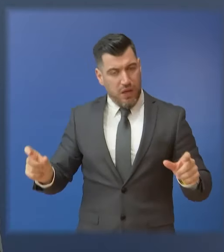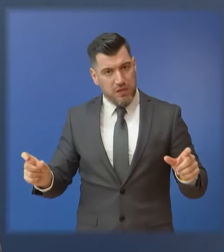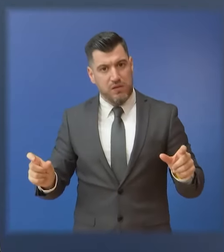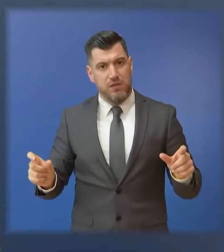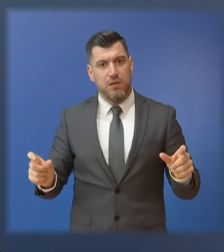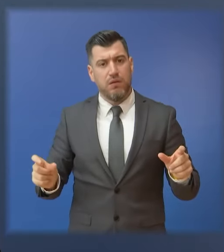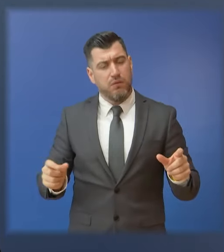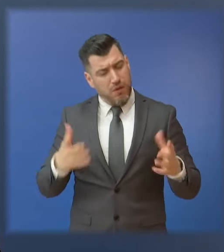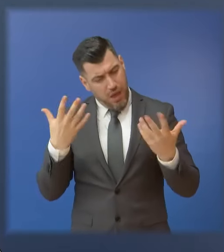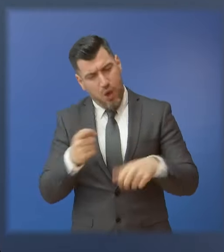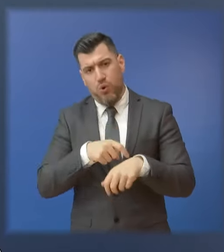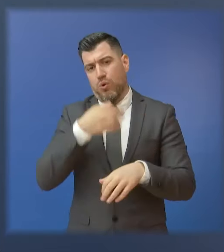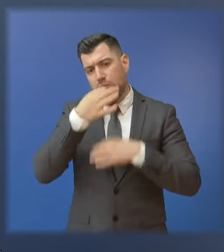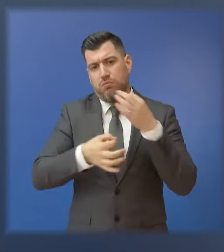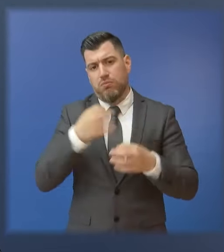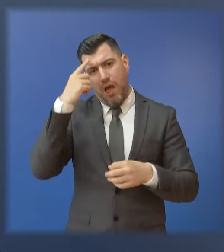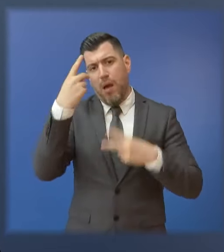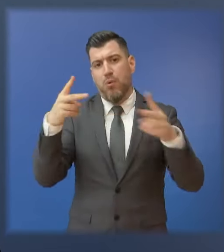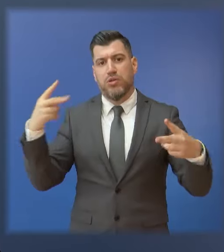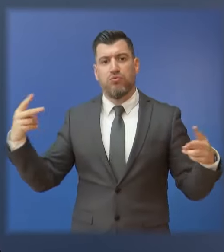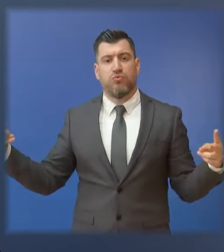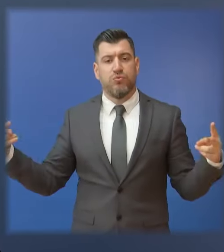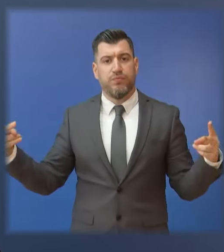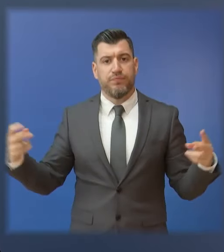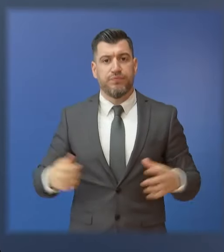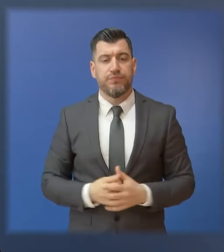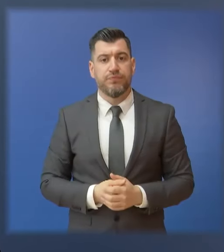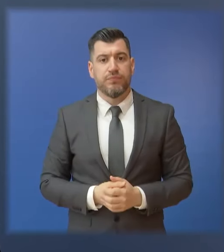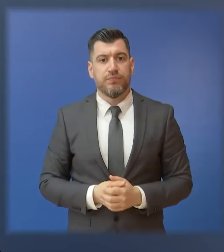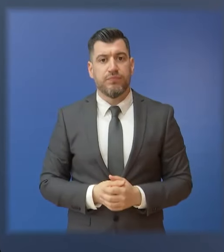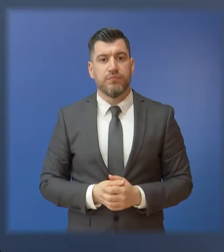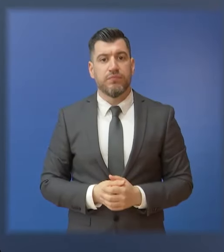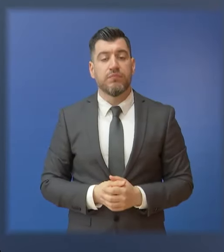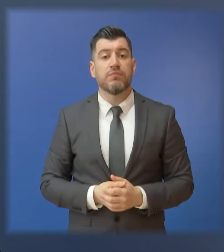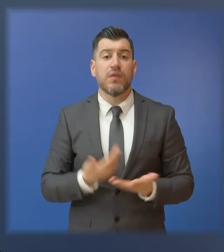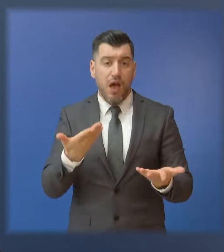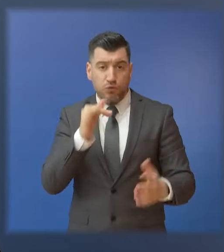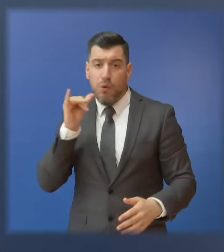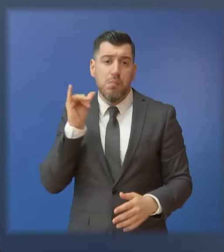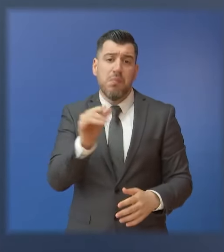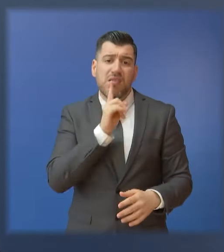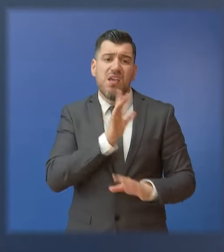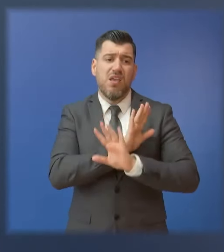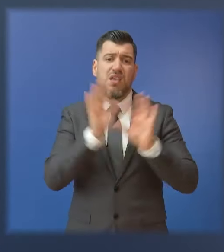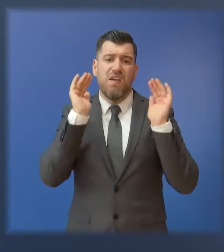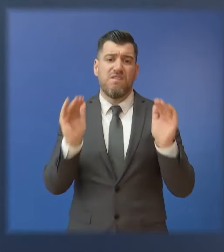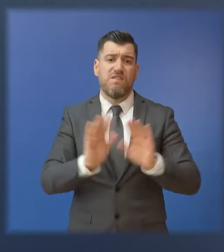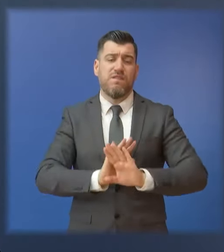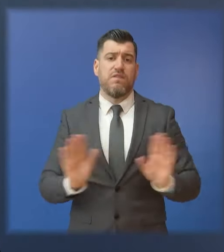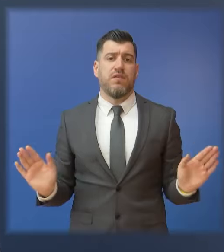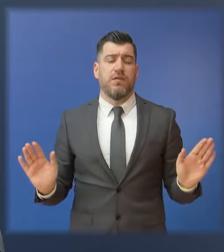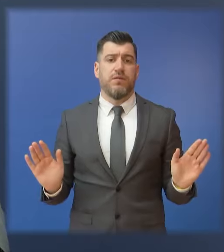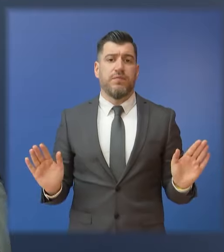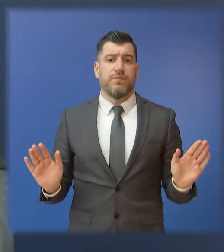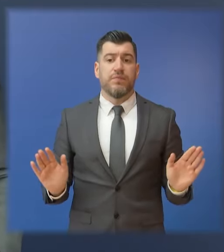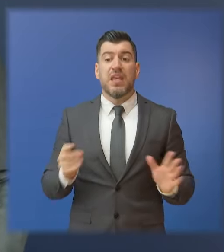ανακάλυψαν τώρα τις διαδικασίες της νέας δημο κρατία αυτό είναι κάτι το οποίο συνέβαινε συμβαίνει και θα συνεχίσει να συμβαίνει και ένας από τους λόγους που η